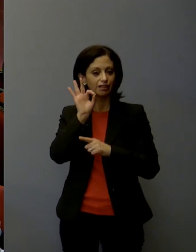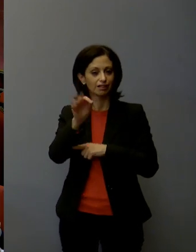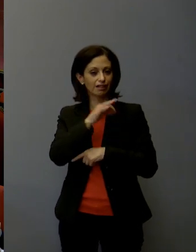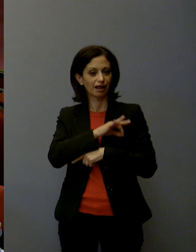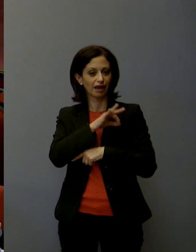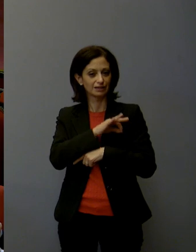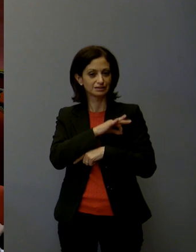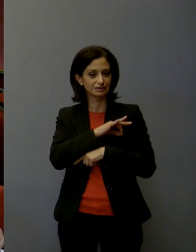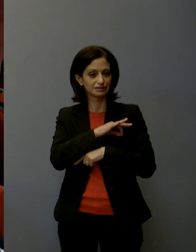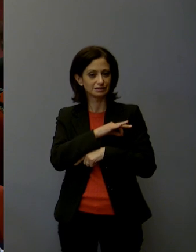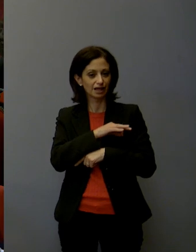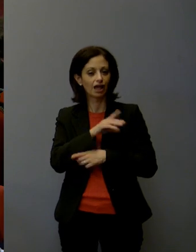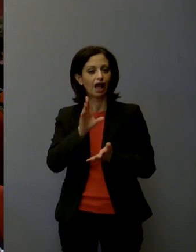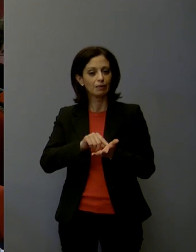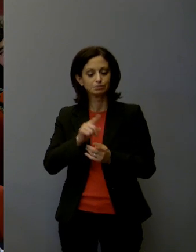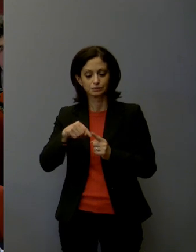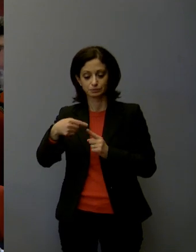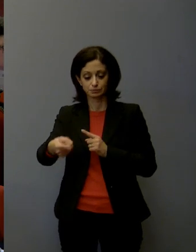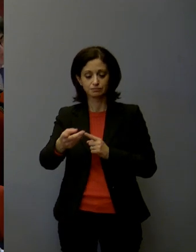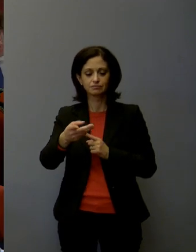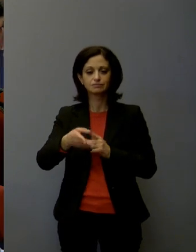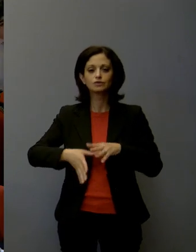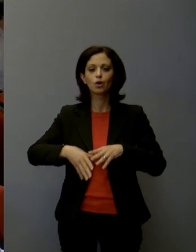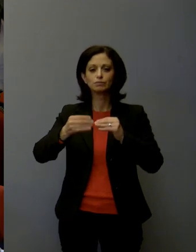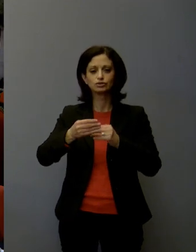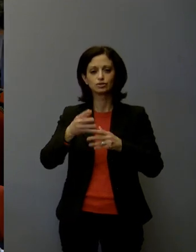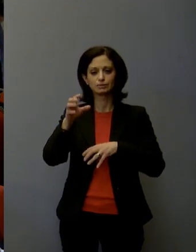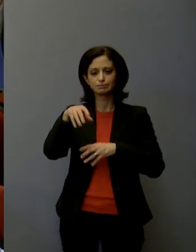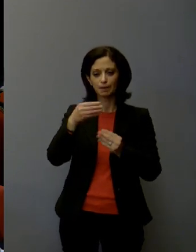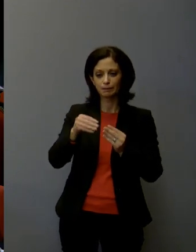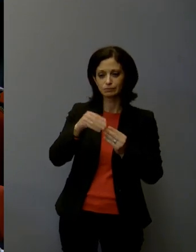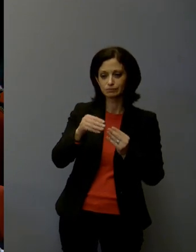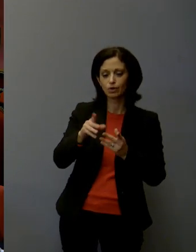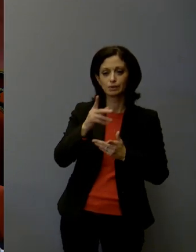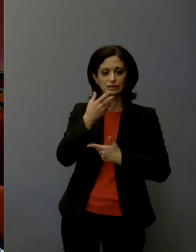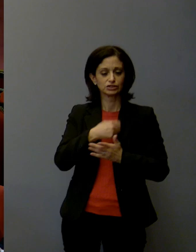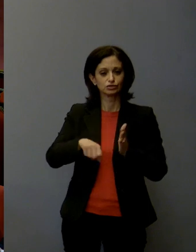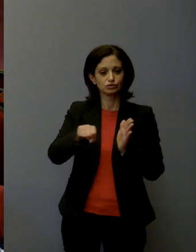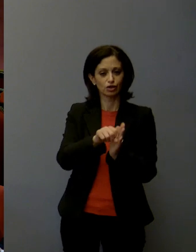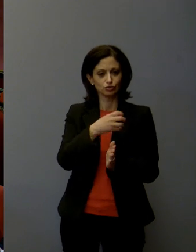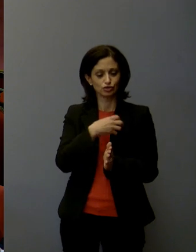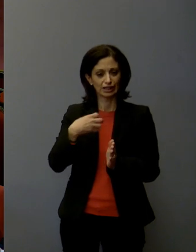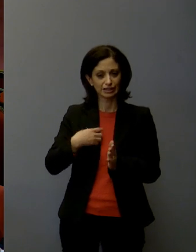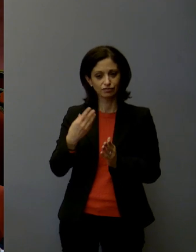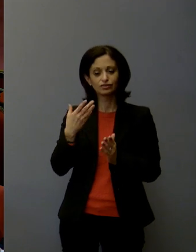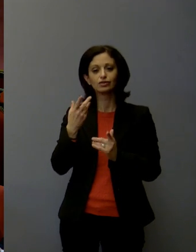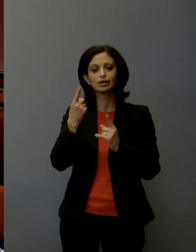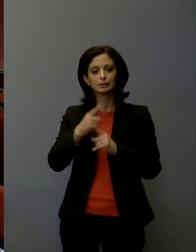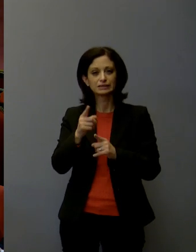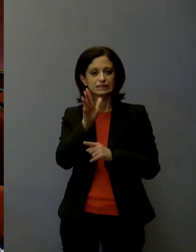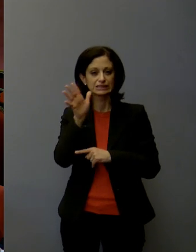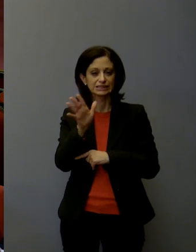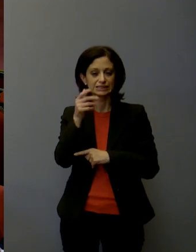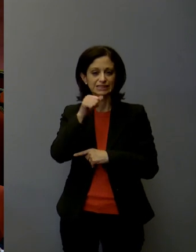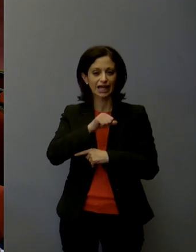avviare con una direzione storico-scientifica perché non è solo un tema di manutenzioni ma è anche proprio di avere una visione complessiva